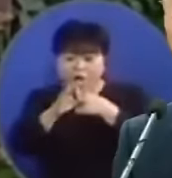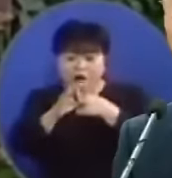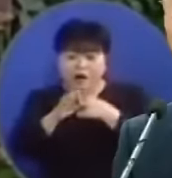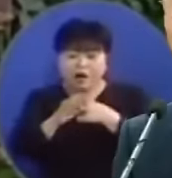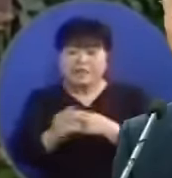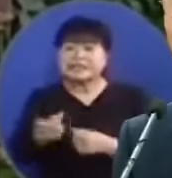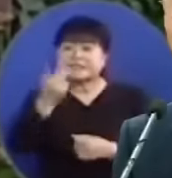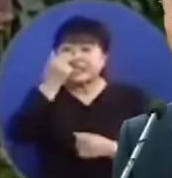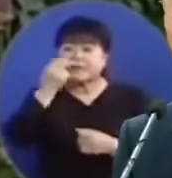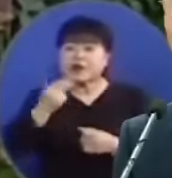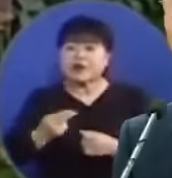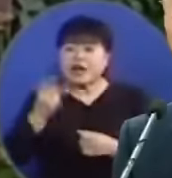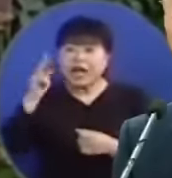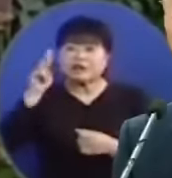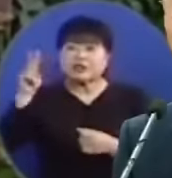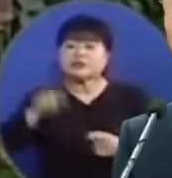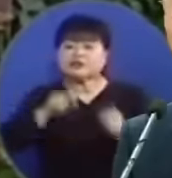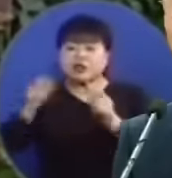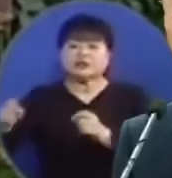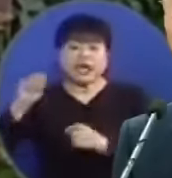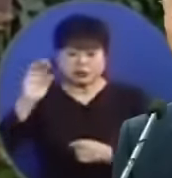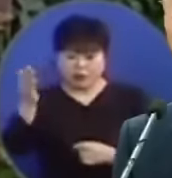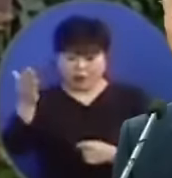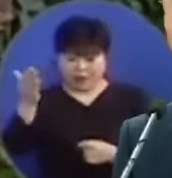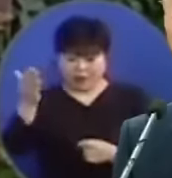수명이 2일 연장이 된다.